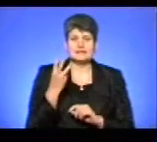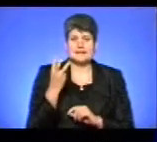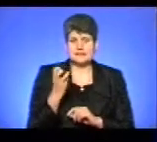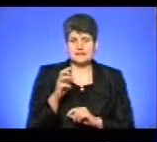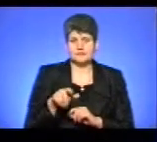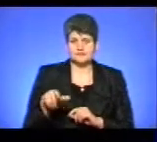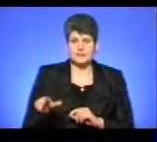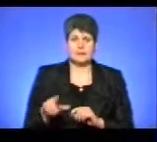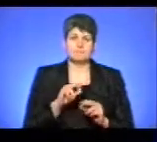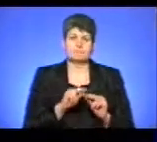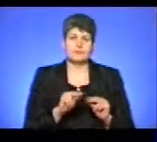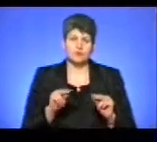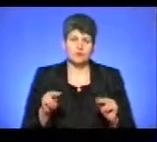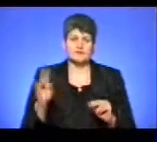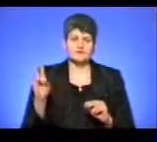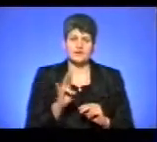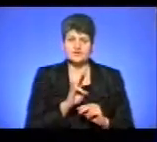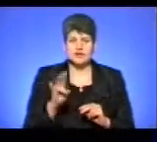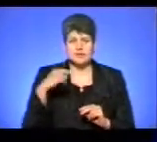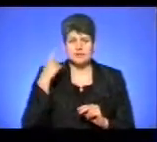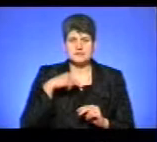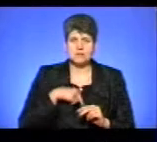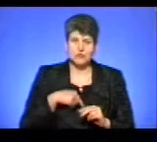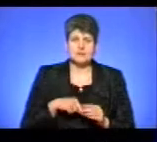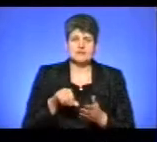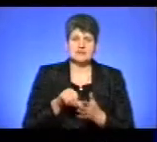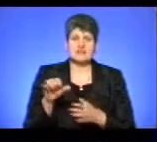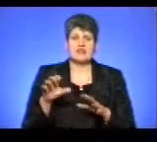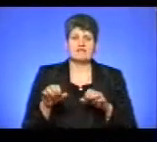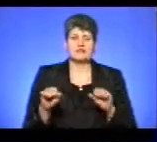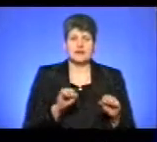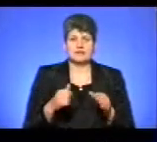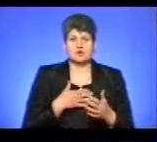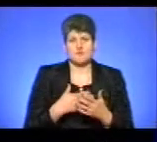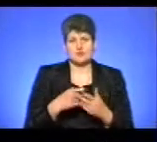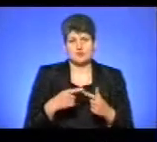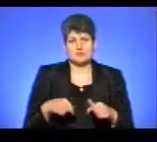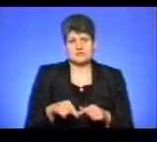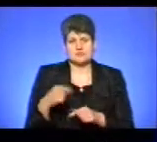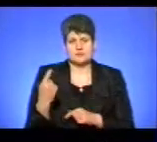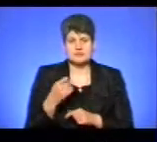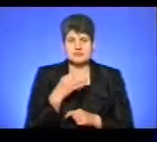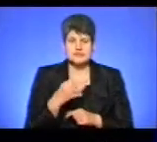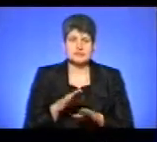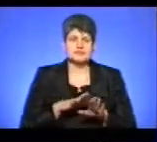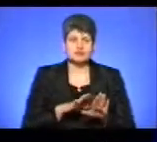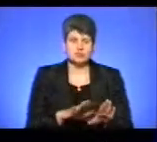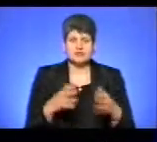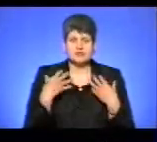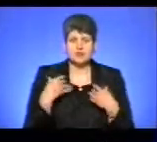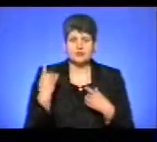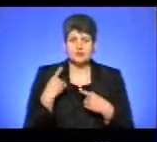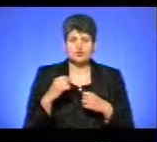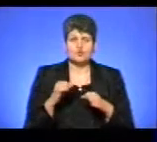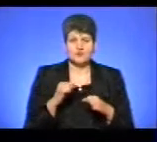це педагоги, психологи, священники, представники влади і громадських організацій області, повідомила заступник начальника обласного управління освіти